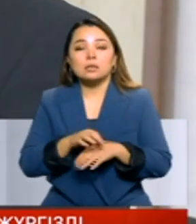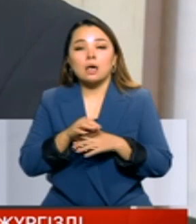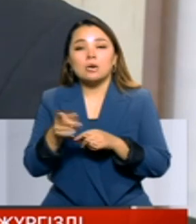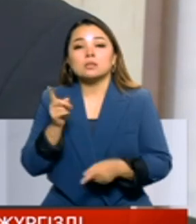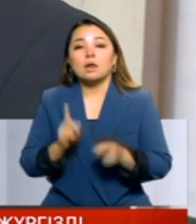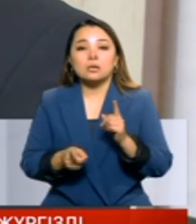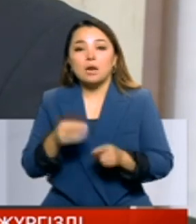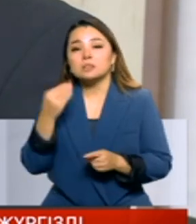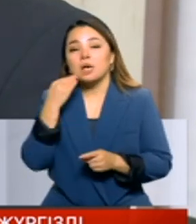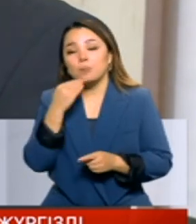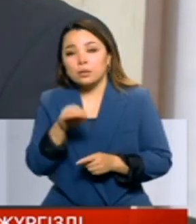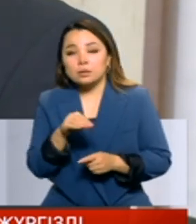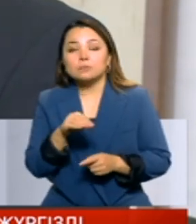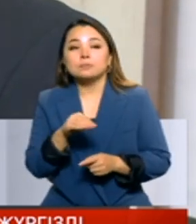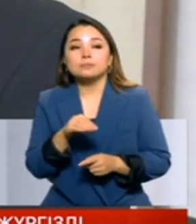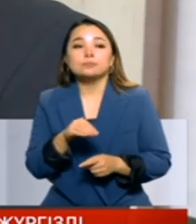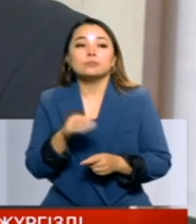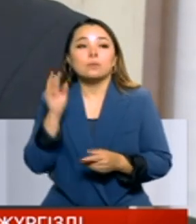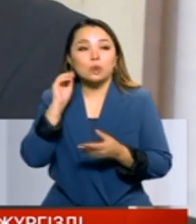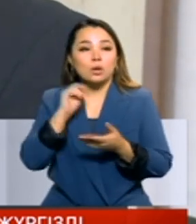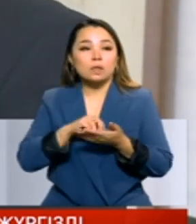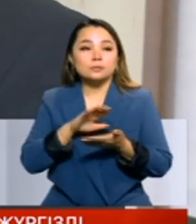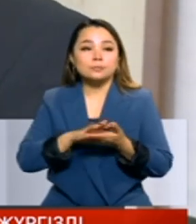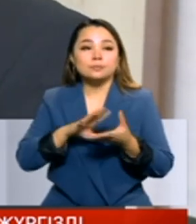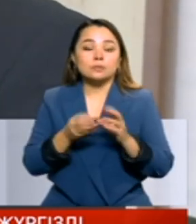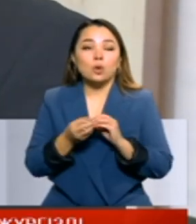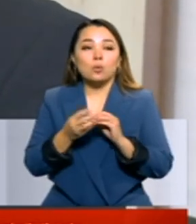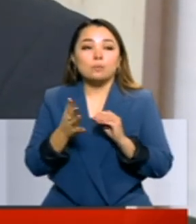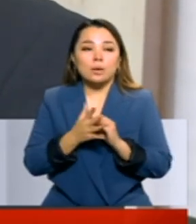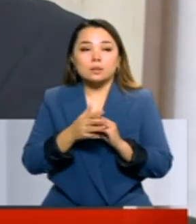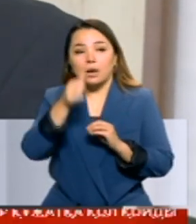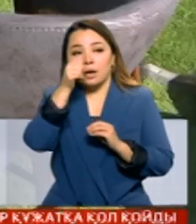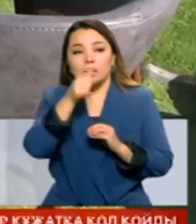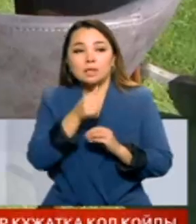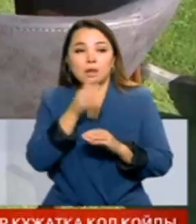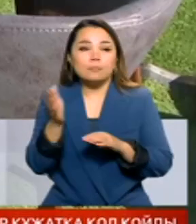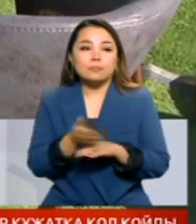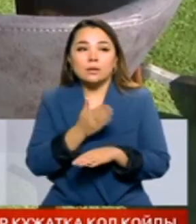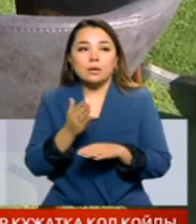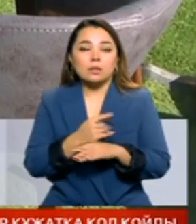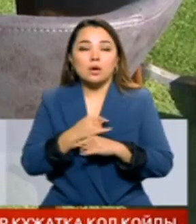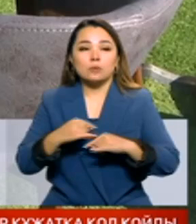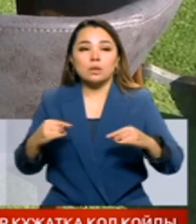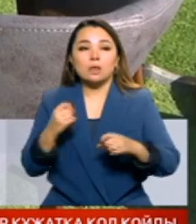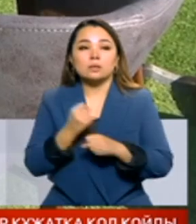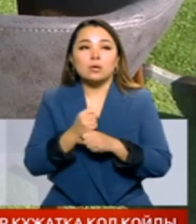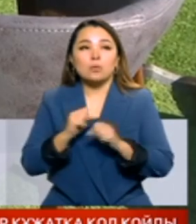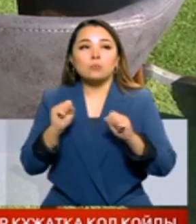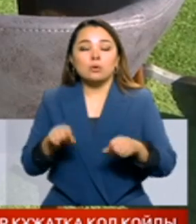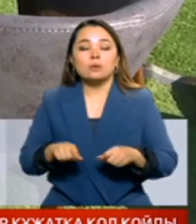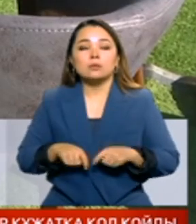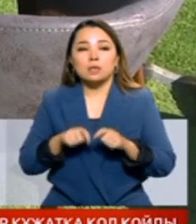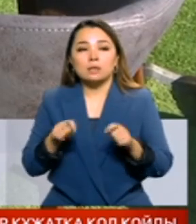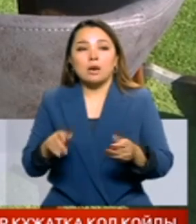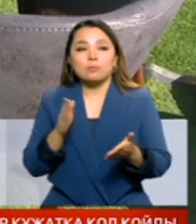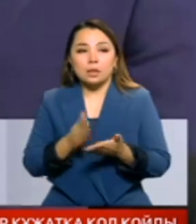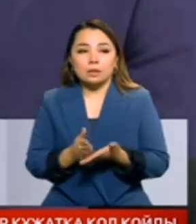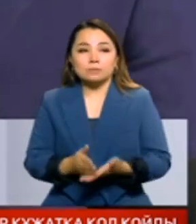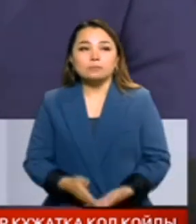нағыз сапаның да, количествоның да айына 15 мың дана осындай парта орындық шығаруға мүмкіндігіміз бар.